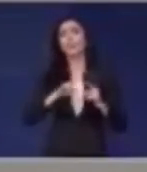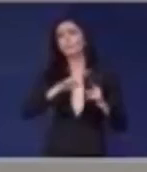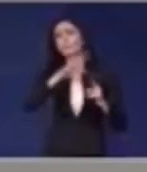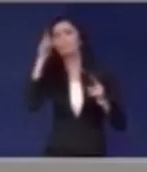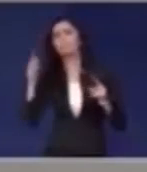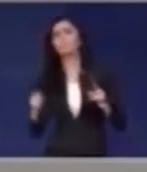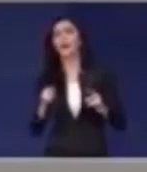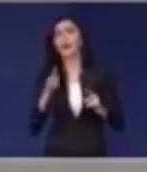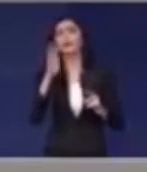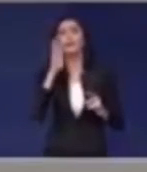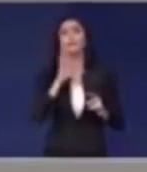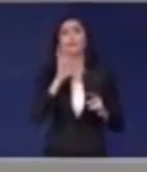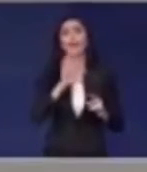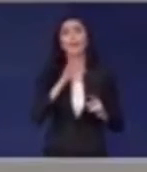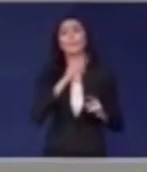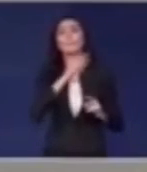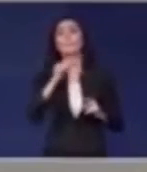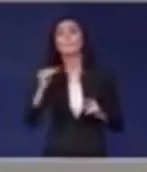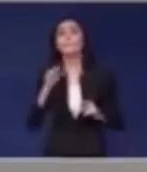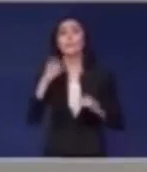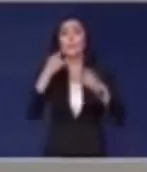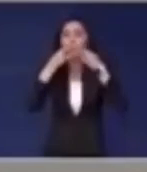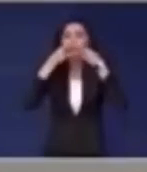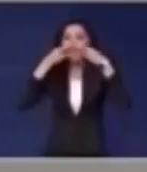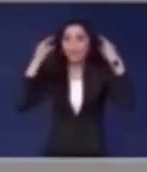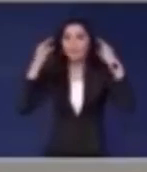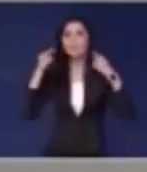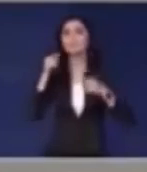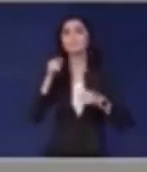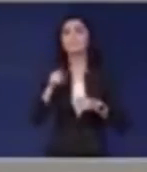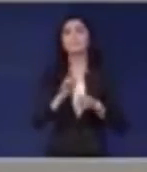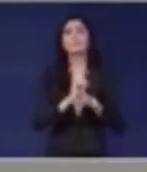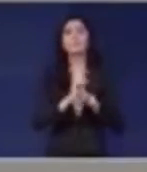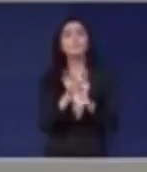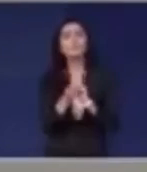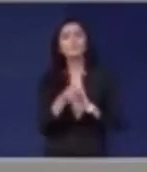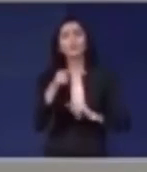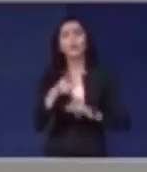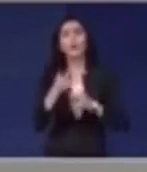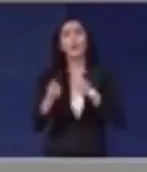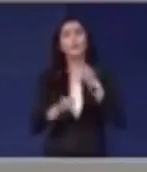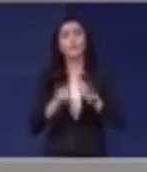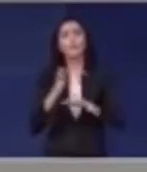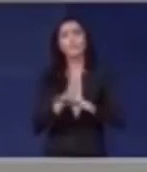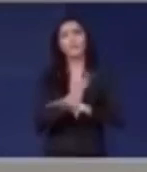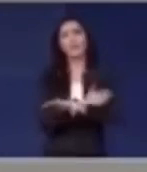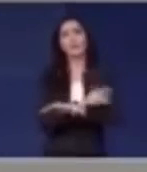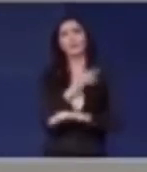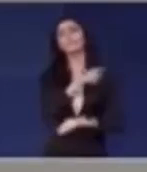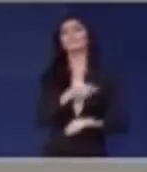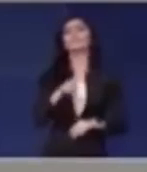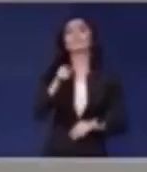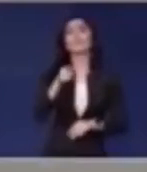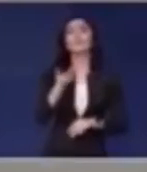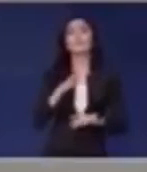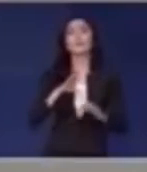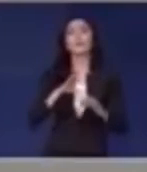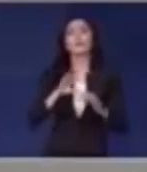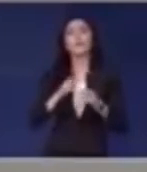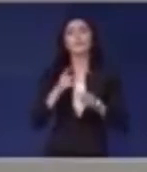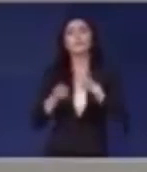kadar 450000000 cerrahi maddi çeşitli yöntemlerle vatandaşlarımıza ve